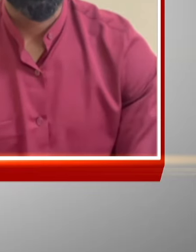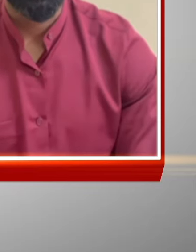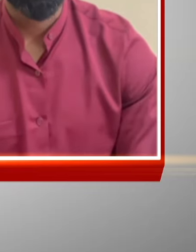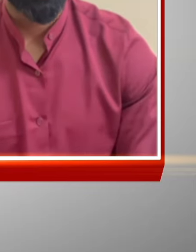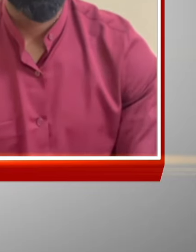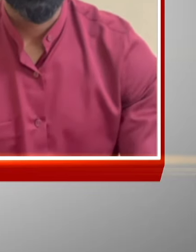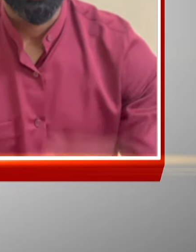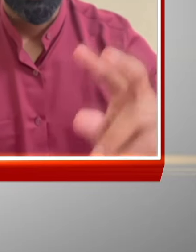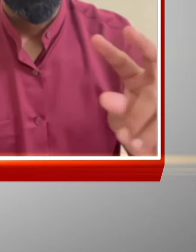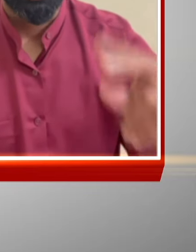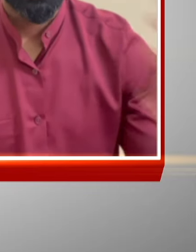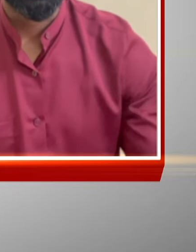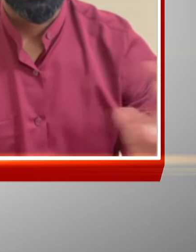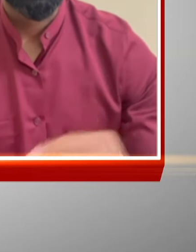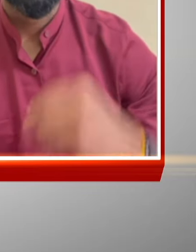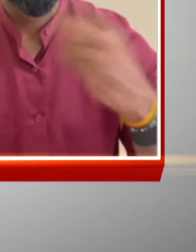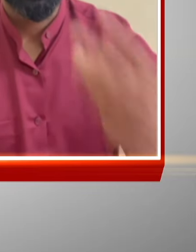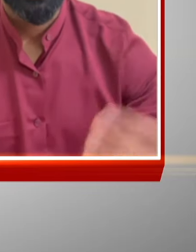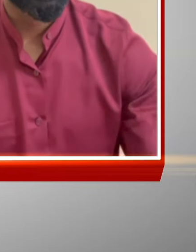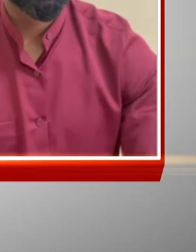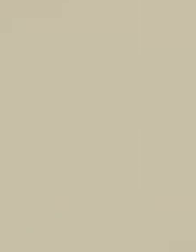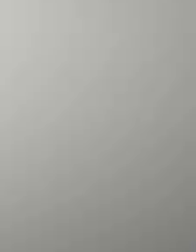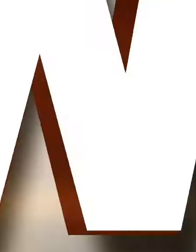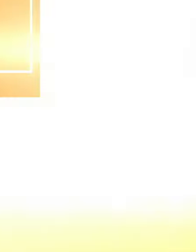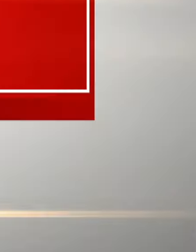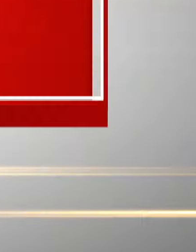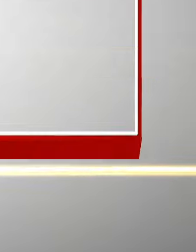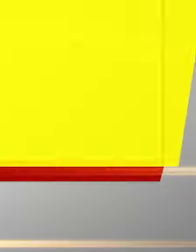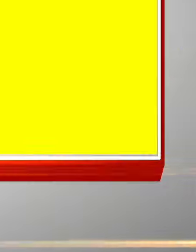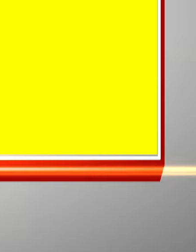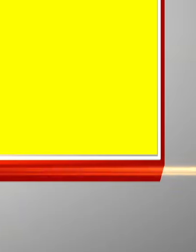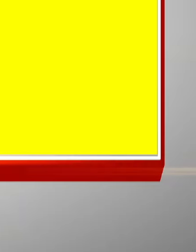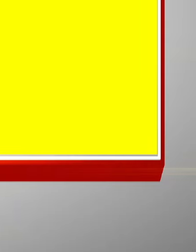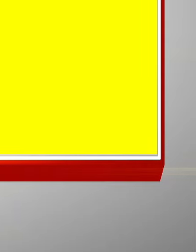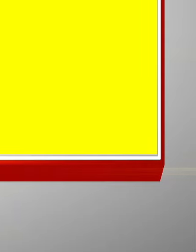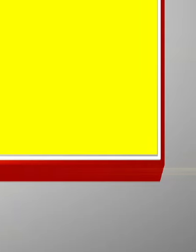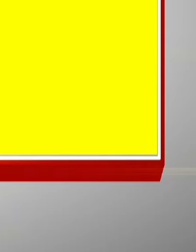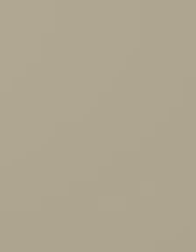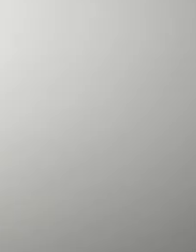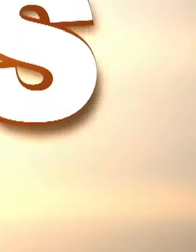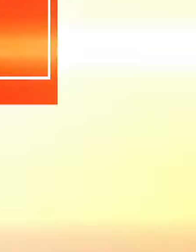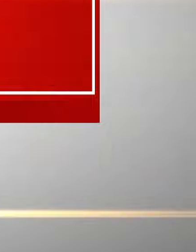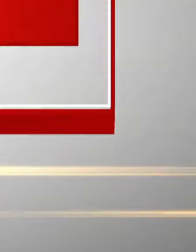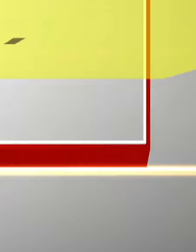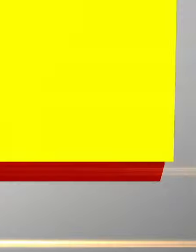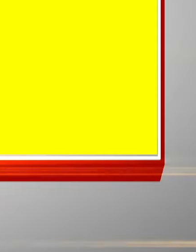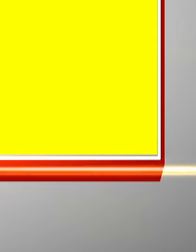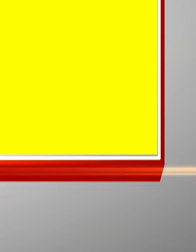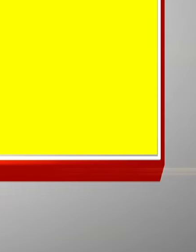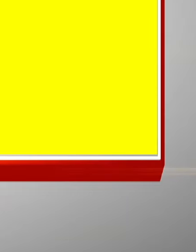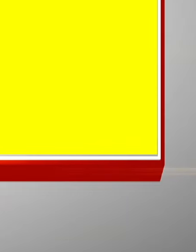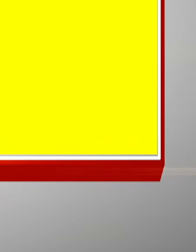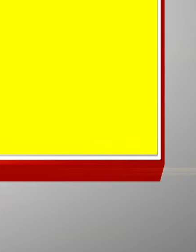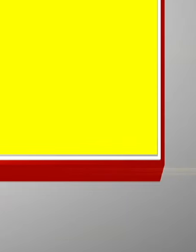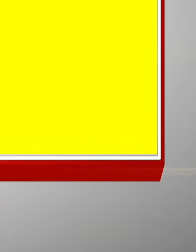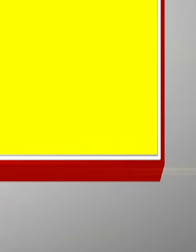വിശദീകരണം വിവരങ്ങൾ എന്താണ് അജീഷ് ജയകുമാർ? ഒരു സ്വകാര്യ സ്ഥാപനം നൽകിയ സ്വീകരണ ചടങ്ങിനിടയിലായിരുന്നു കേരള ഹോക്കി അസോസിയേഷനെതിരെ പി